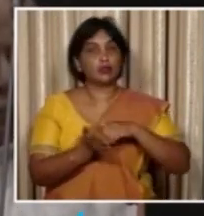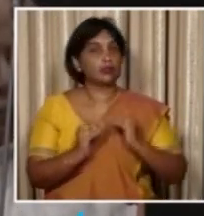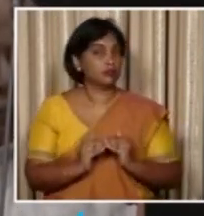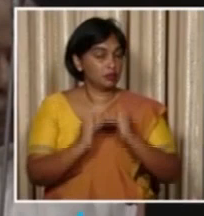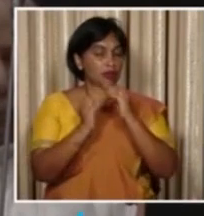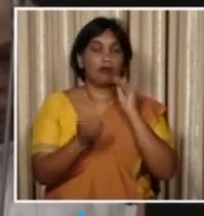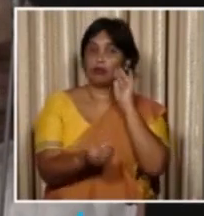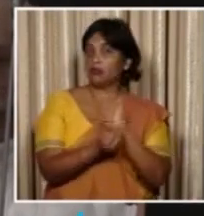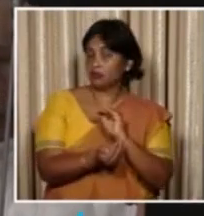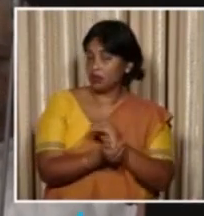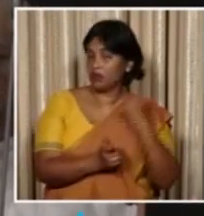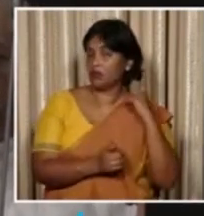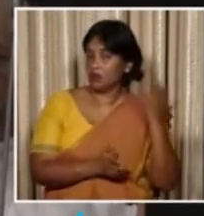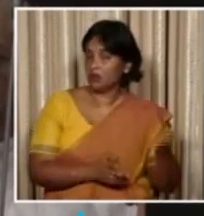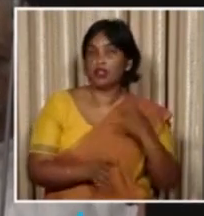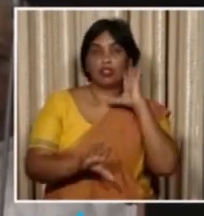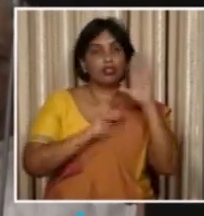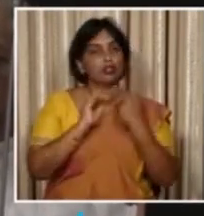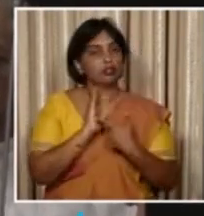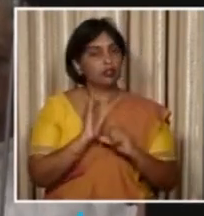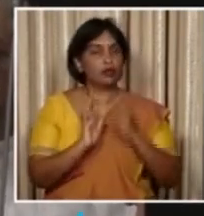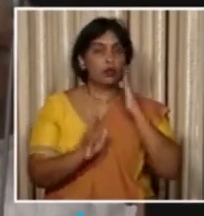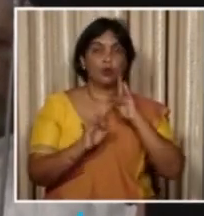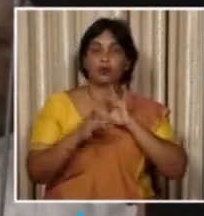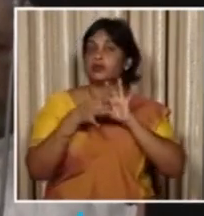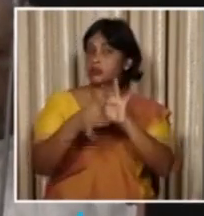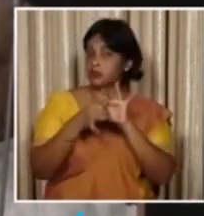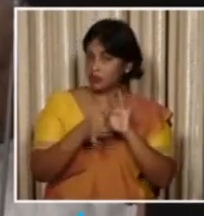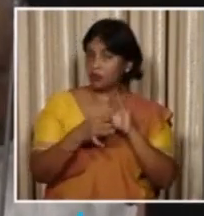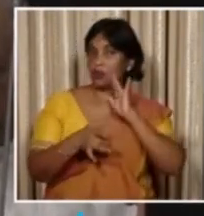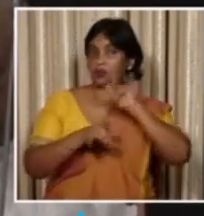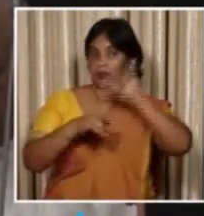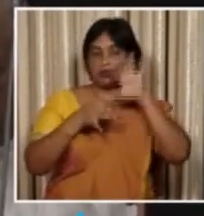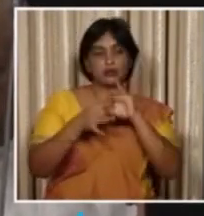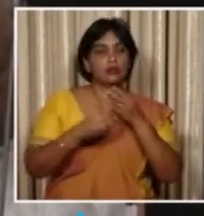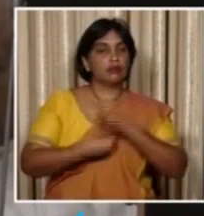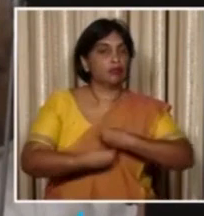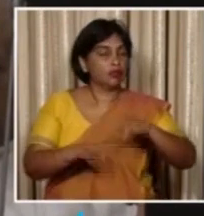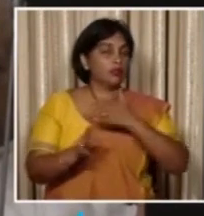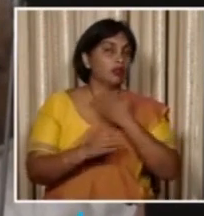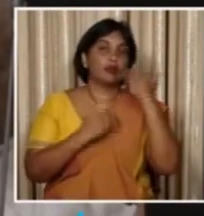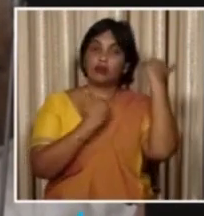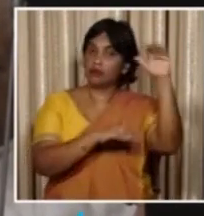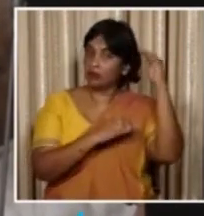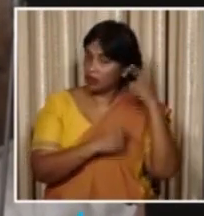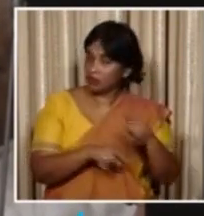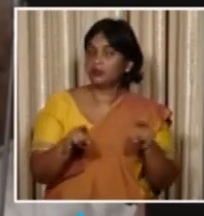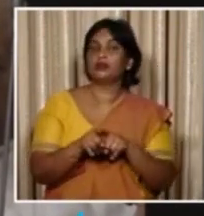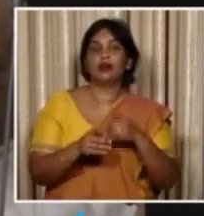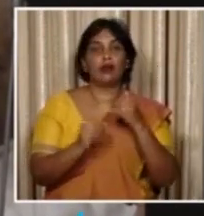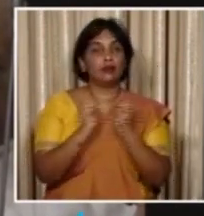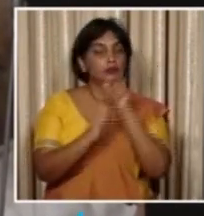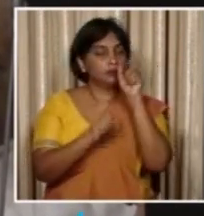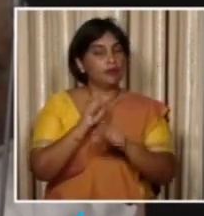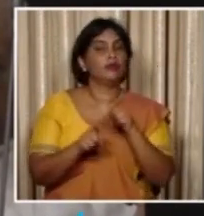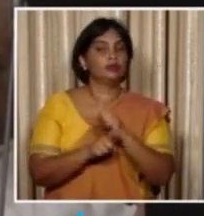සංවර්ධනය, ආරක්ෂකාංශය, තොරතුරු සාක්ෂණය, විදේශ සම්බන්ධතා, සැපියුම් ජලය, අපනයන කර්මාන්තය, ශ්‍රම බලකාය